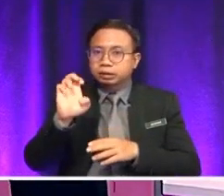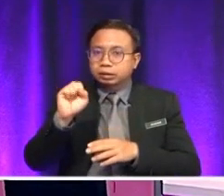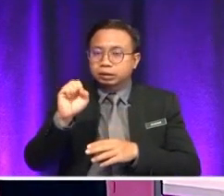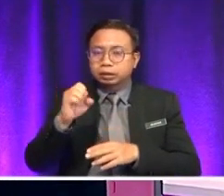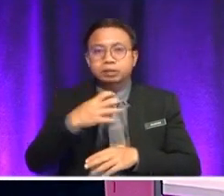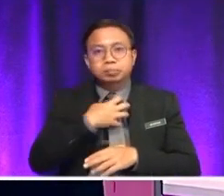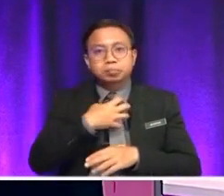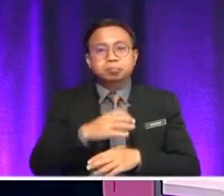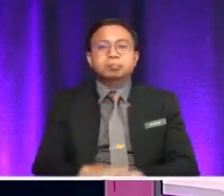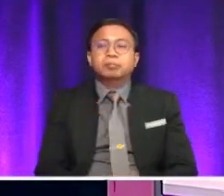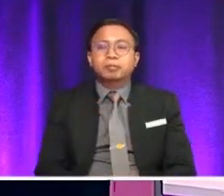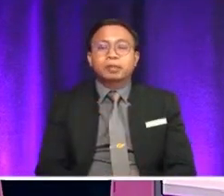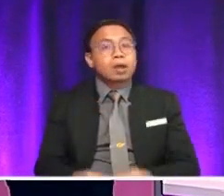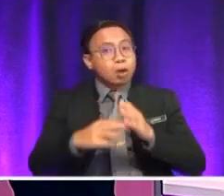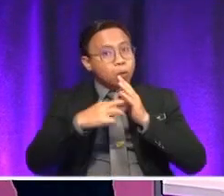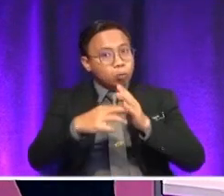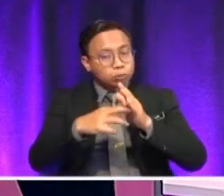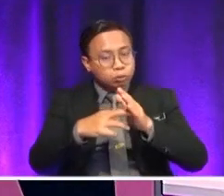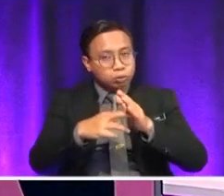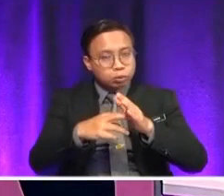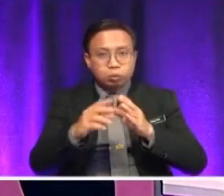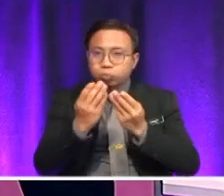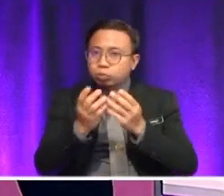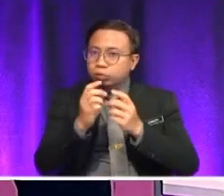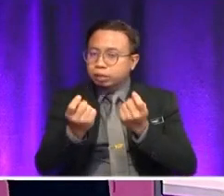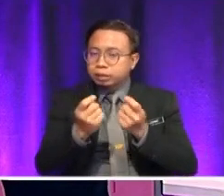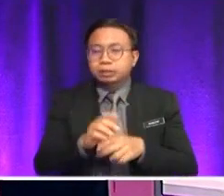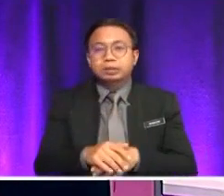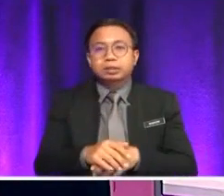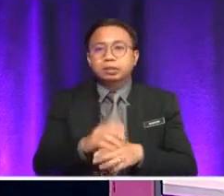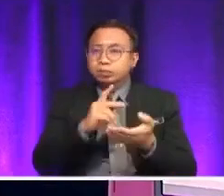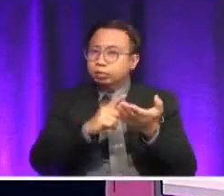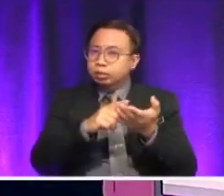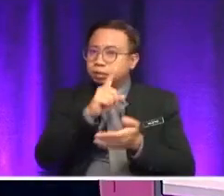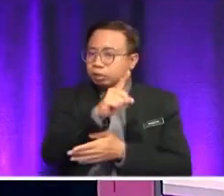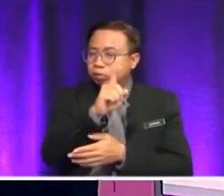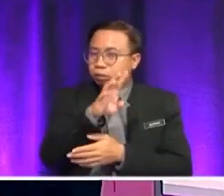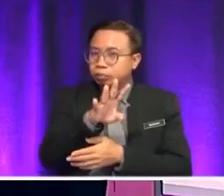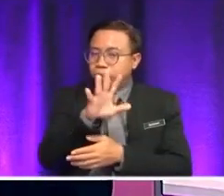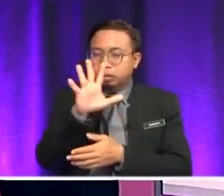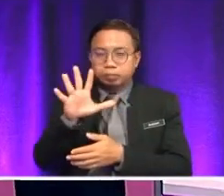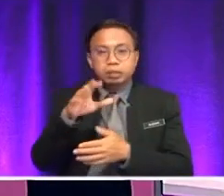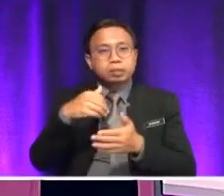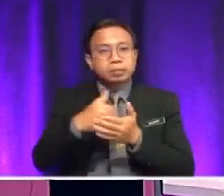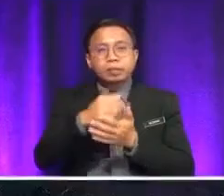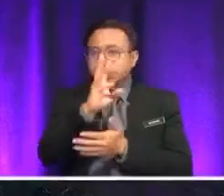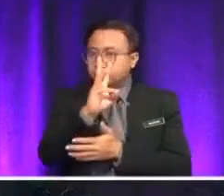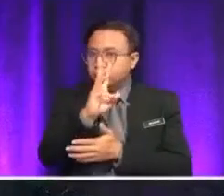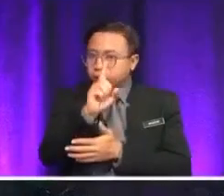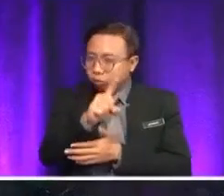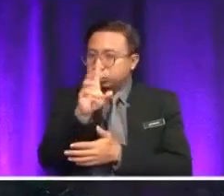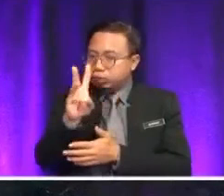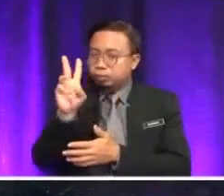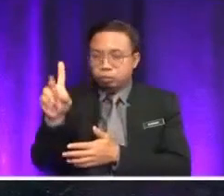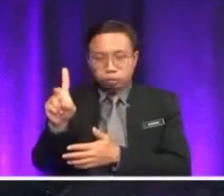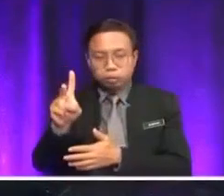boleh merujuk dalam buku teks tingkatan 2 pada muka surat 158 hingga 162. Itu dia babnya